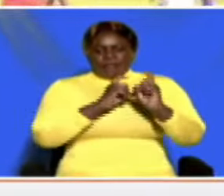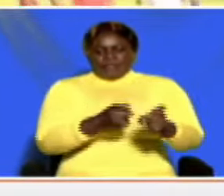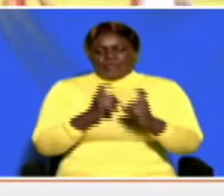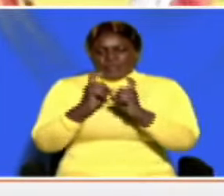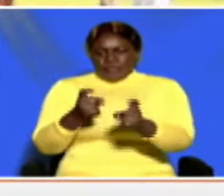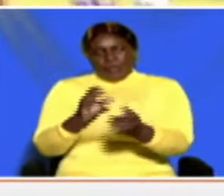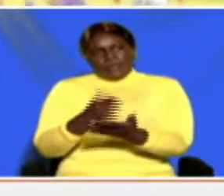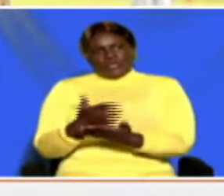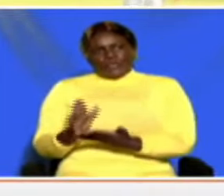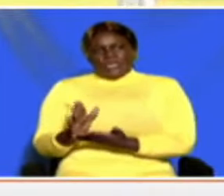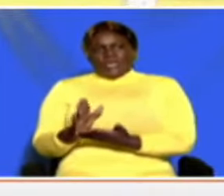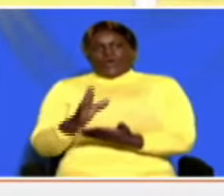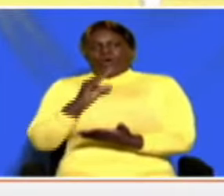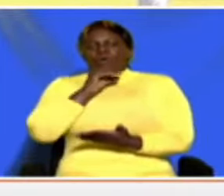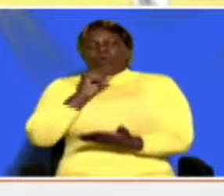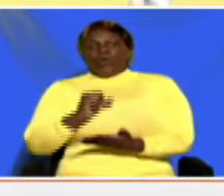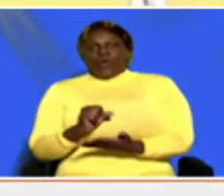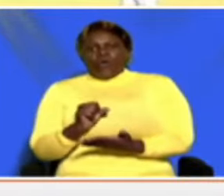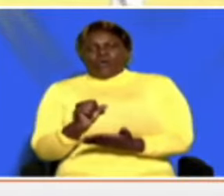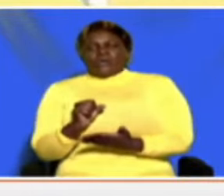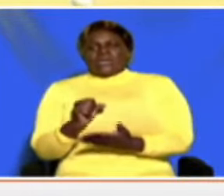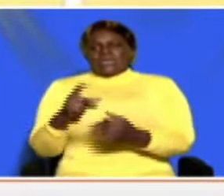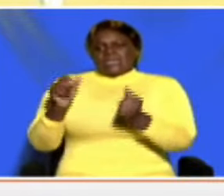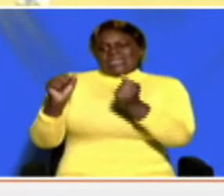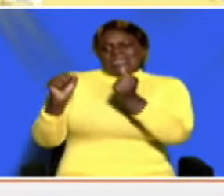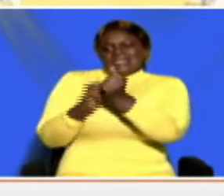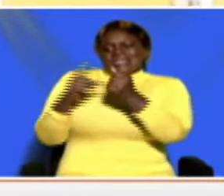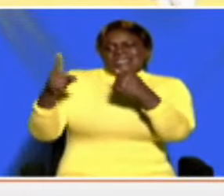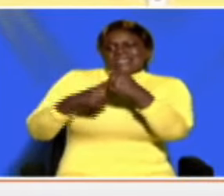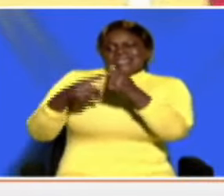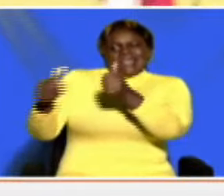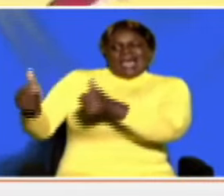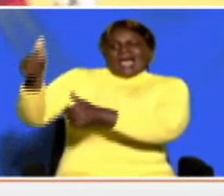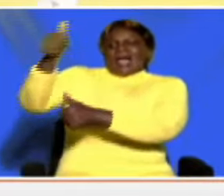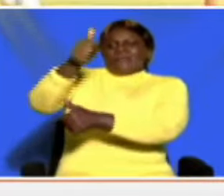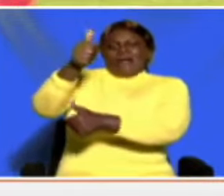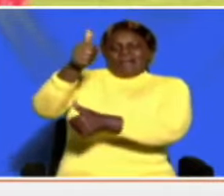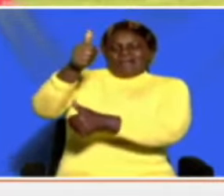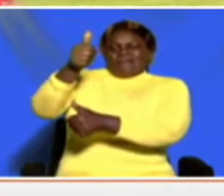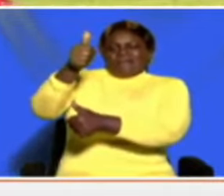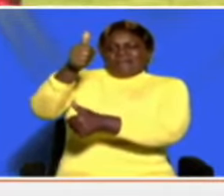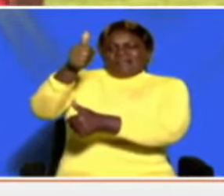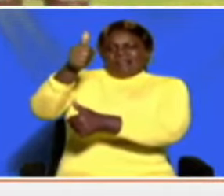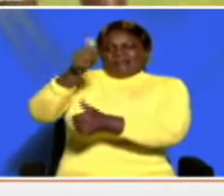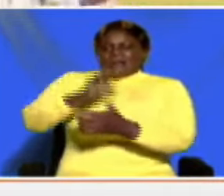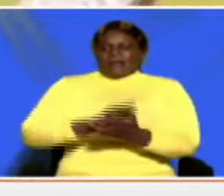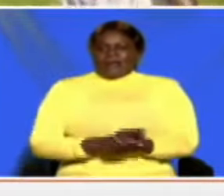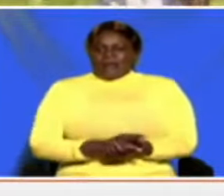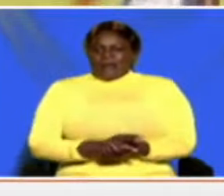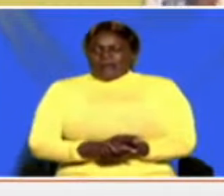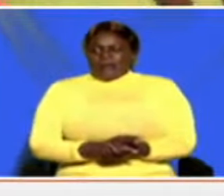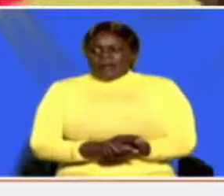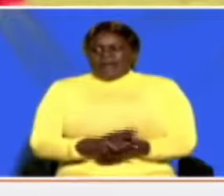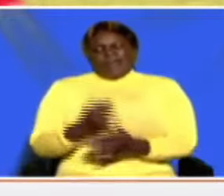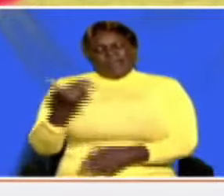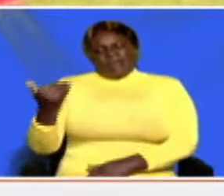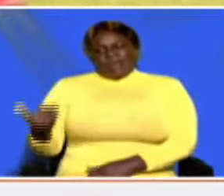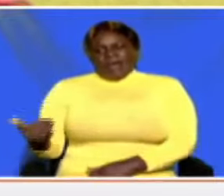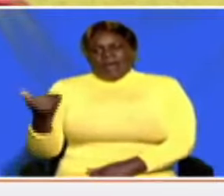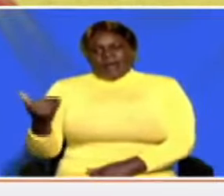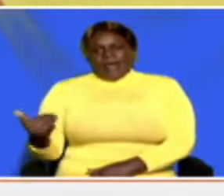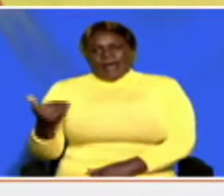anything between 16 and above, because we also don't want to play the very